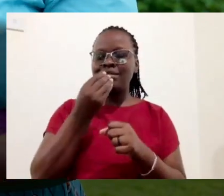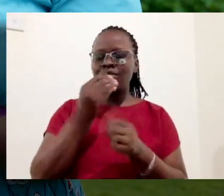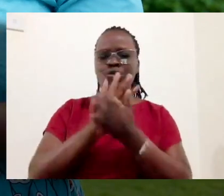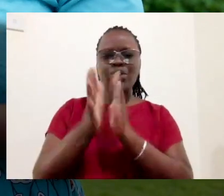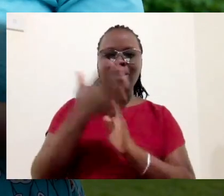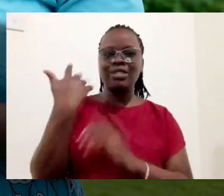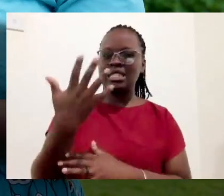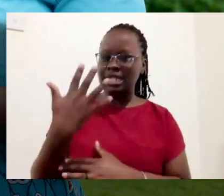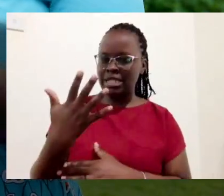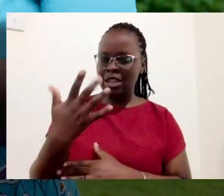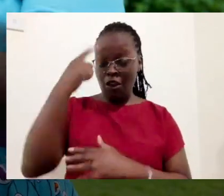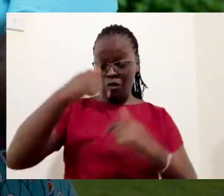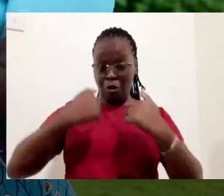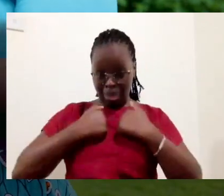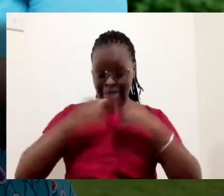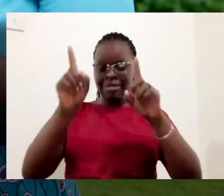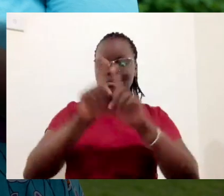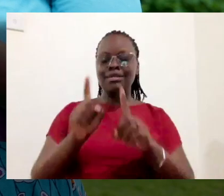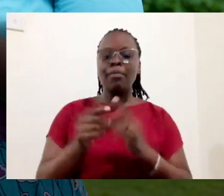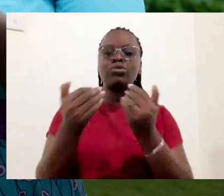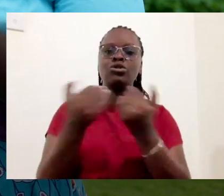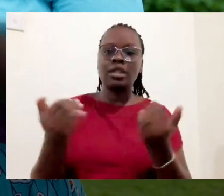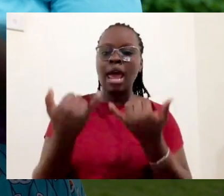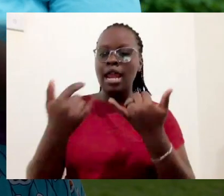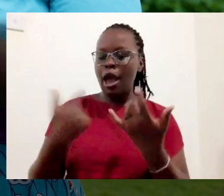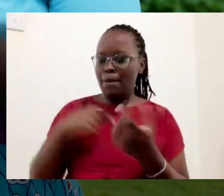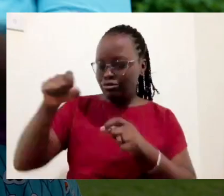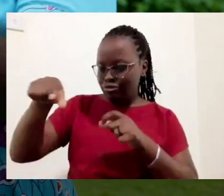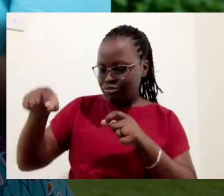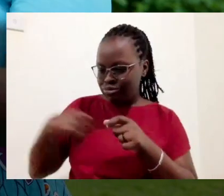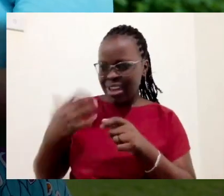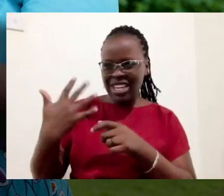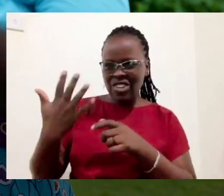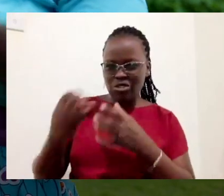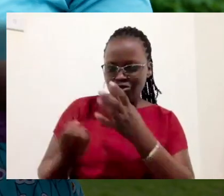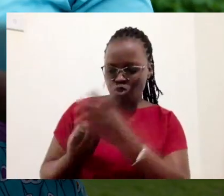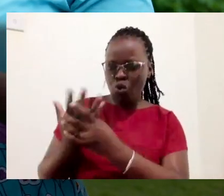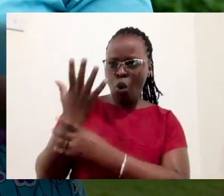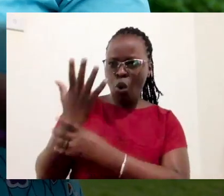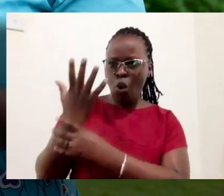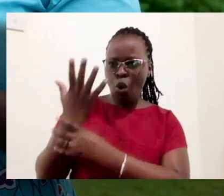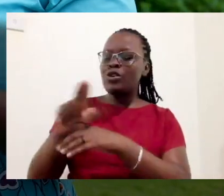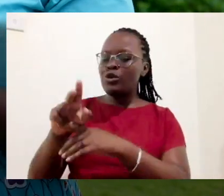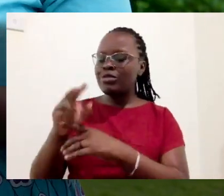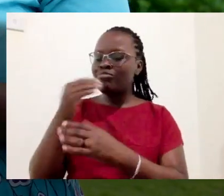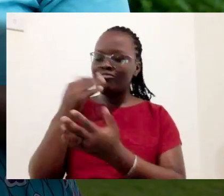hata kwa watoto. Sasa nimepanda mboga kwangu na hiyo mboga naitumia kwa chakula,